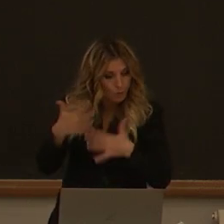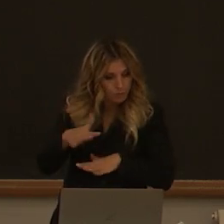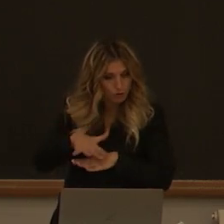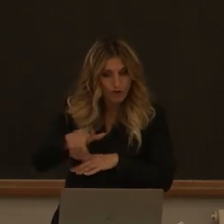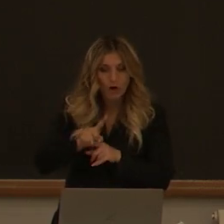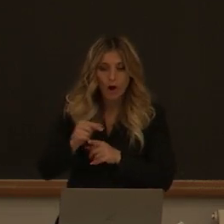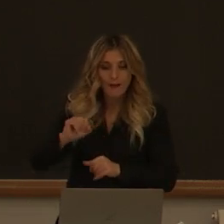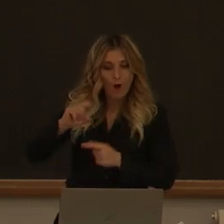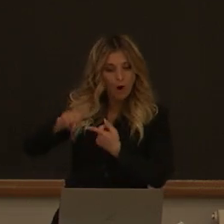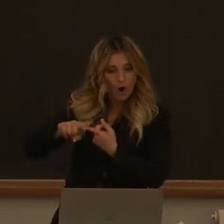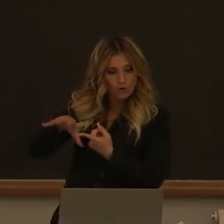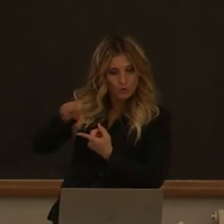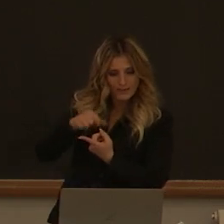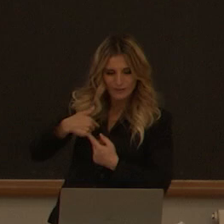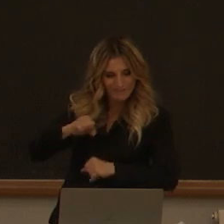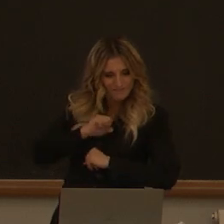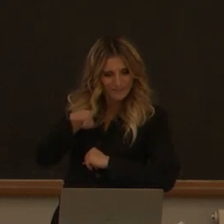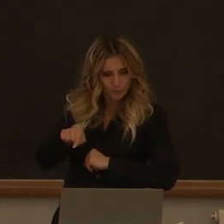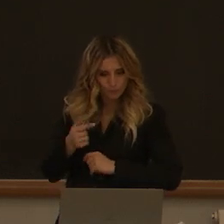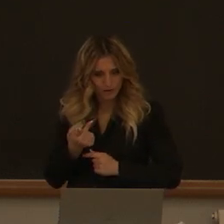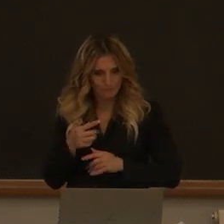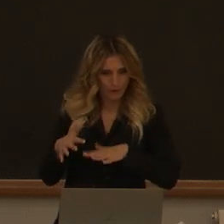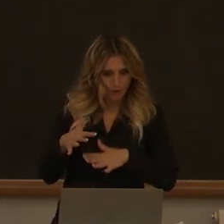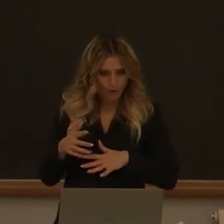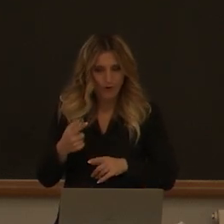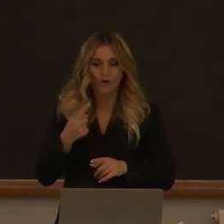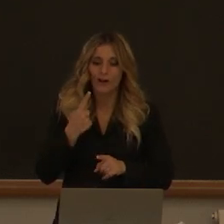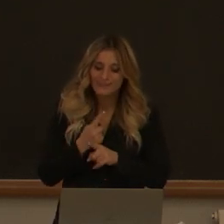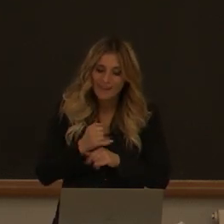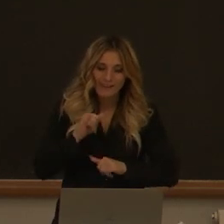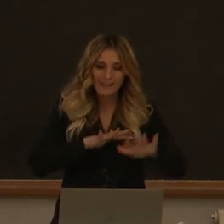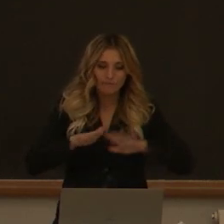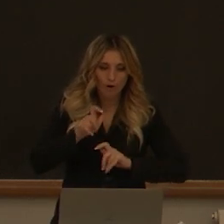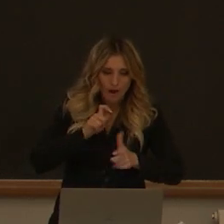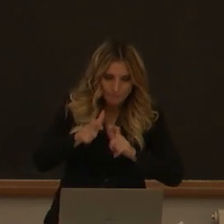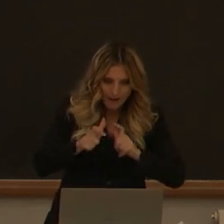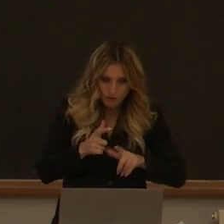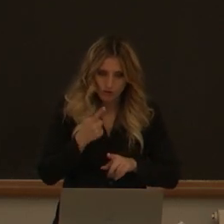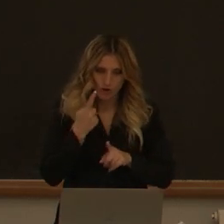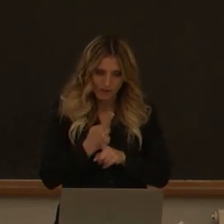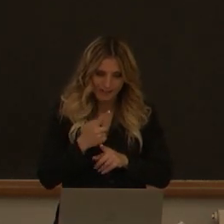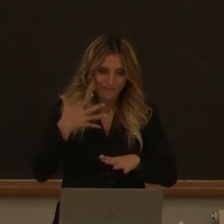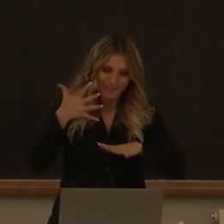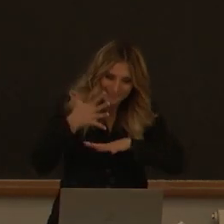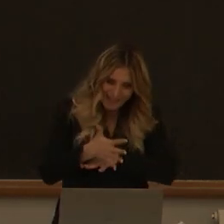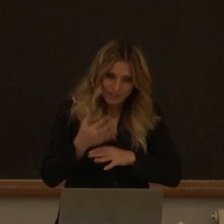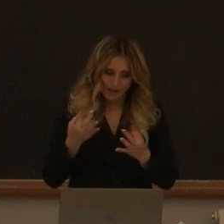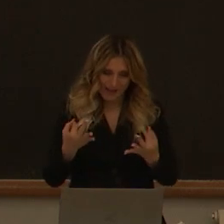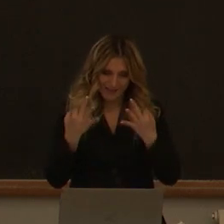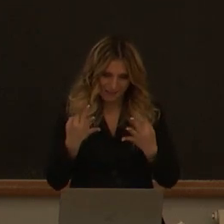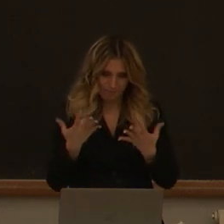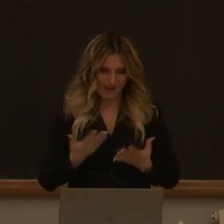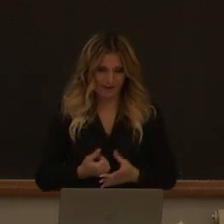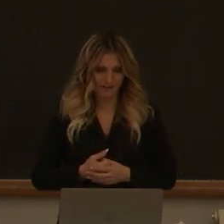del consumatore, ci deve essere una maggiore trasparenza, partecipazione e formazione nel processo di produzione